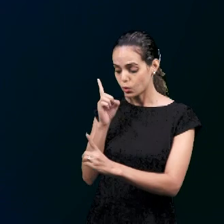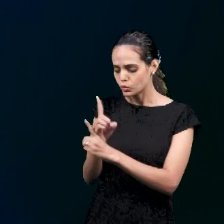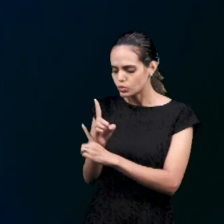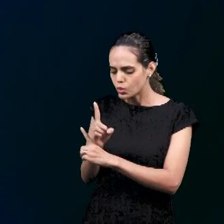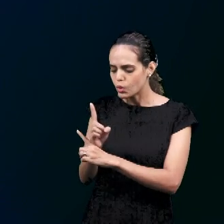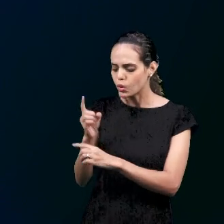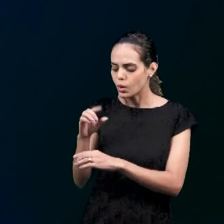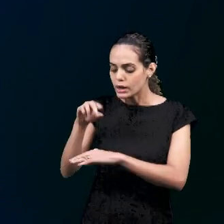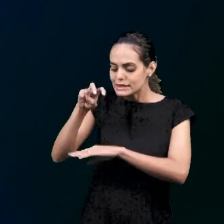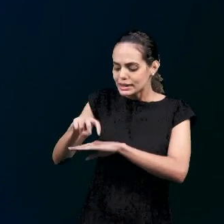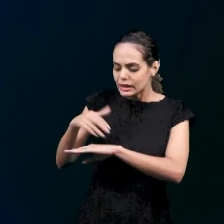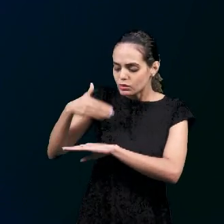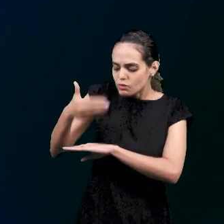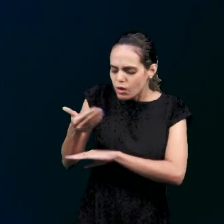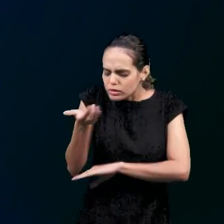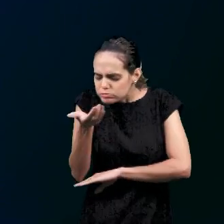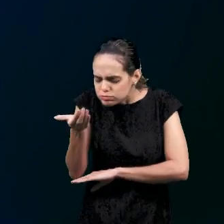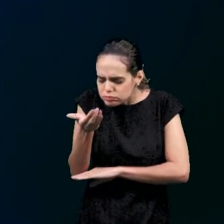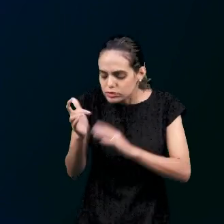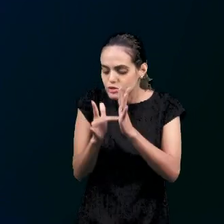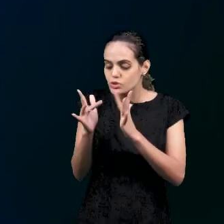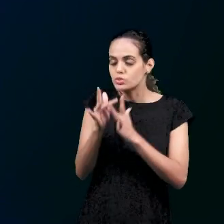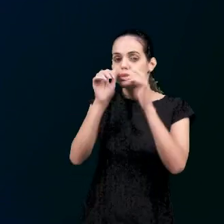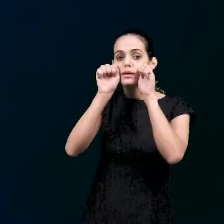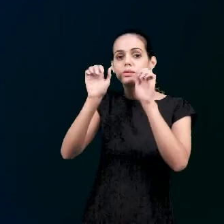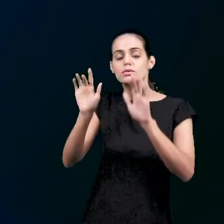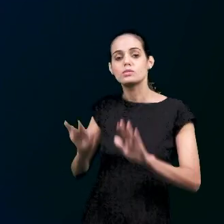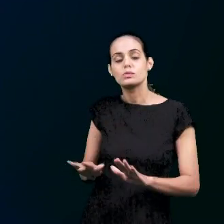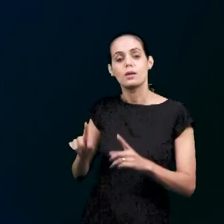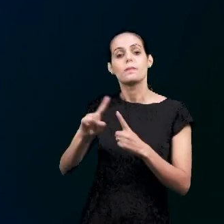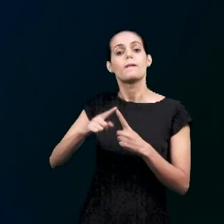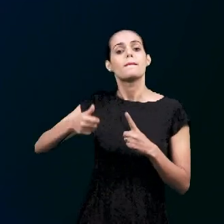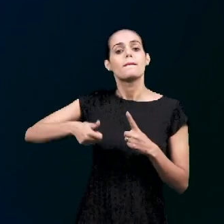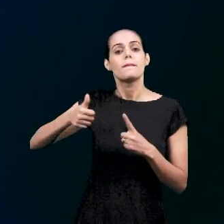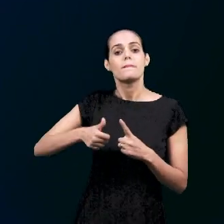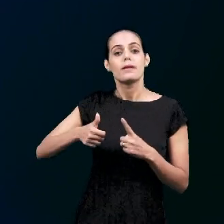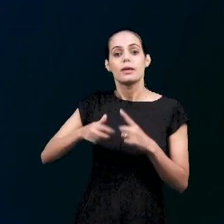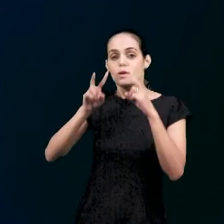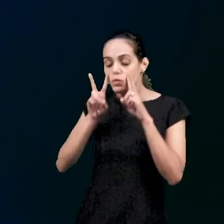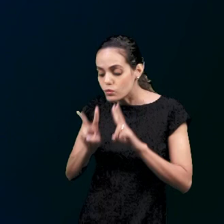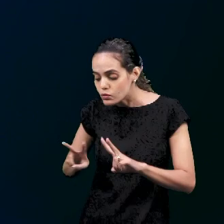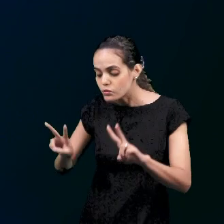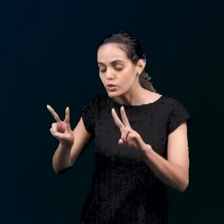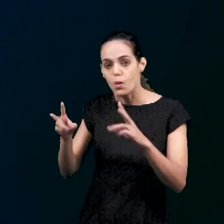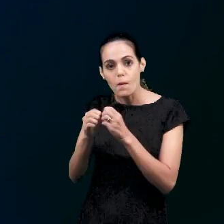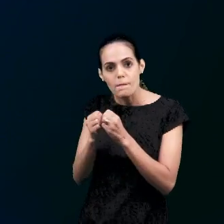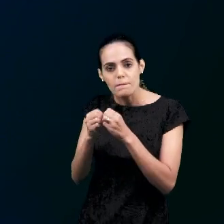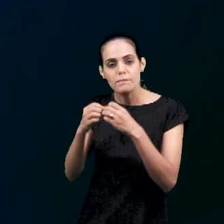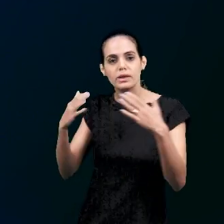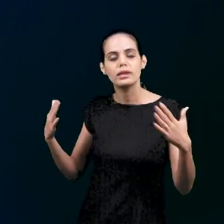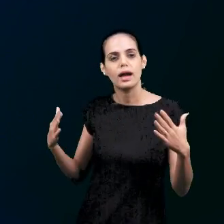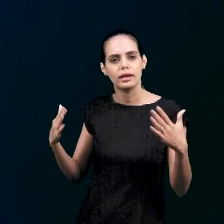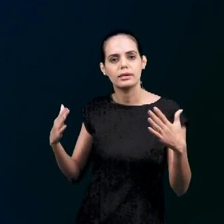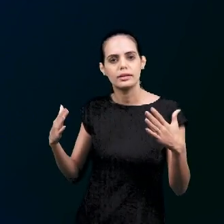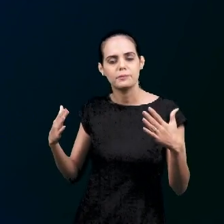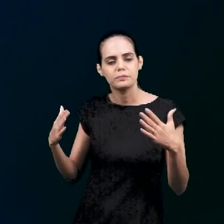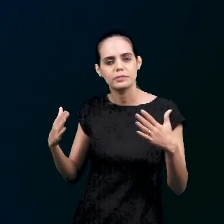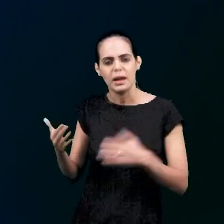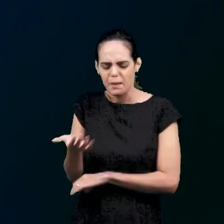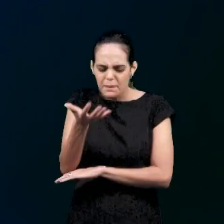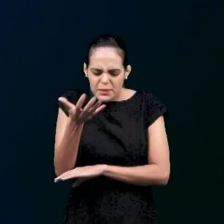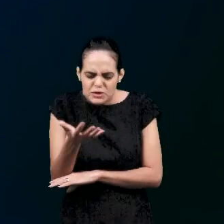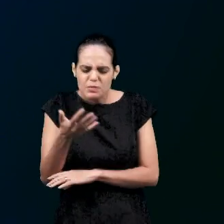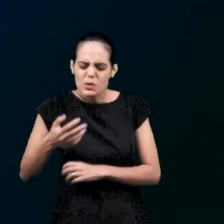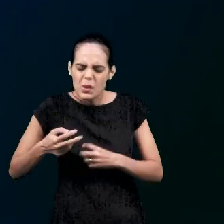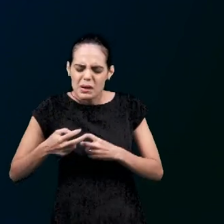chemin mendiant. Son espérance était que Jésus pouvait lui répondre aux besoins de son cœur qui était voir. Et même quand il y